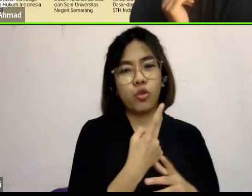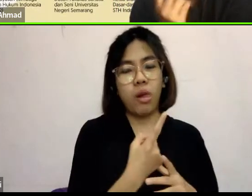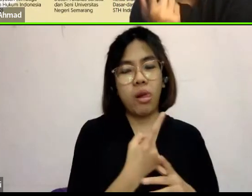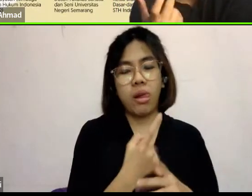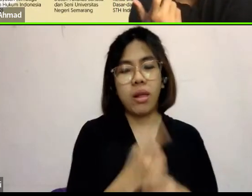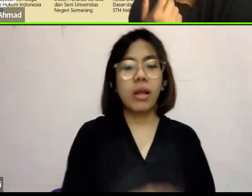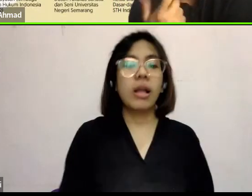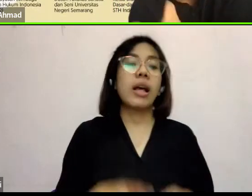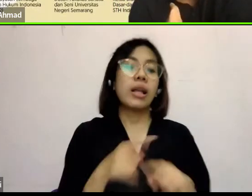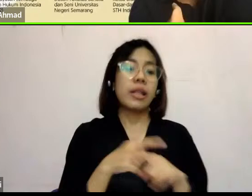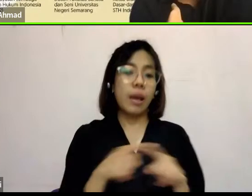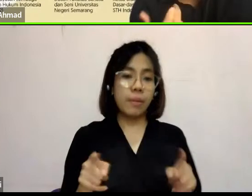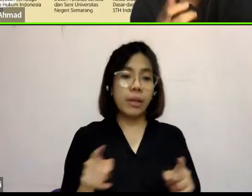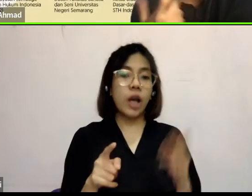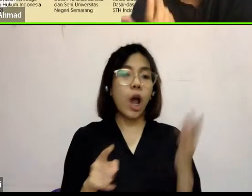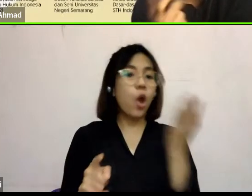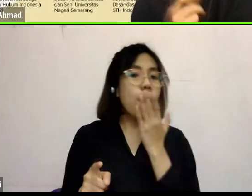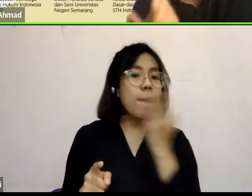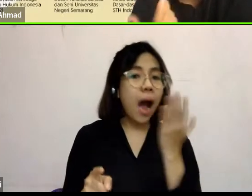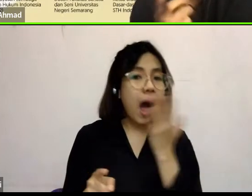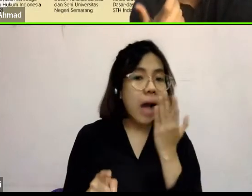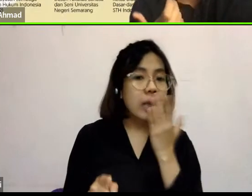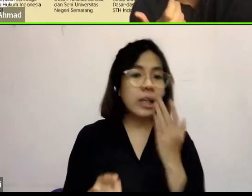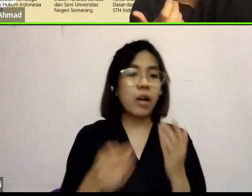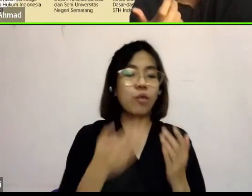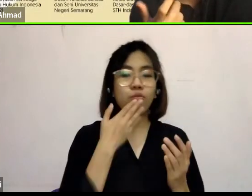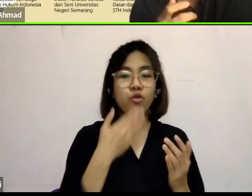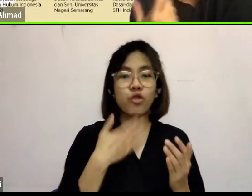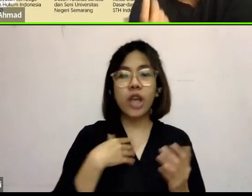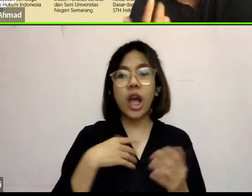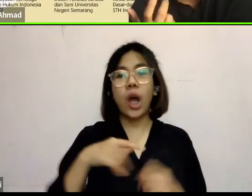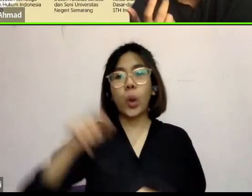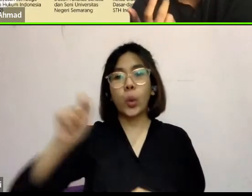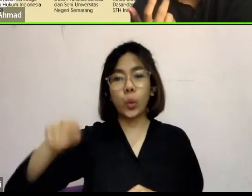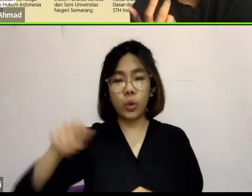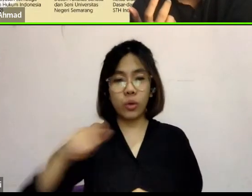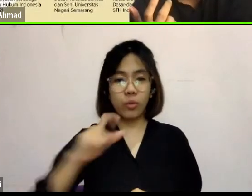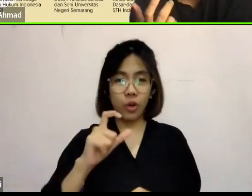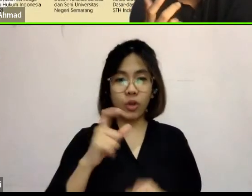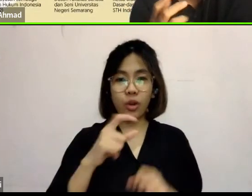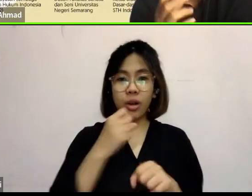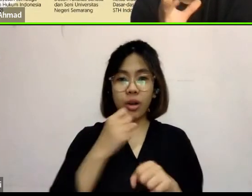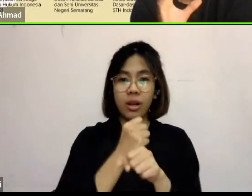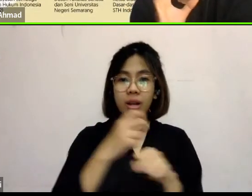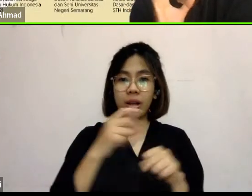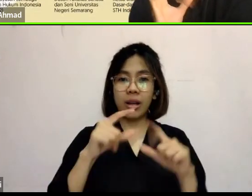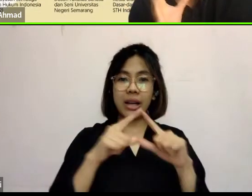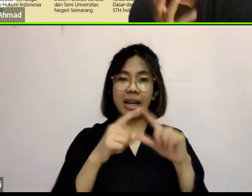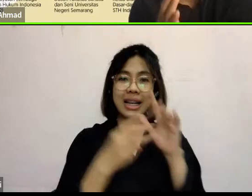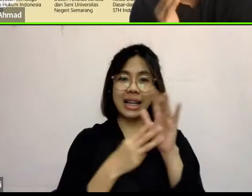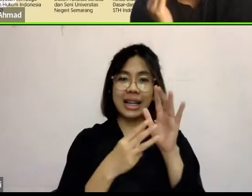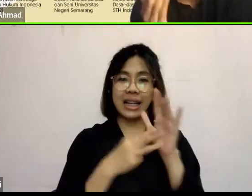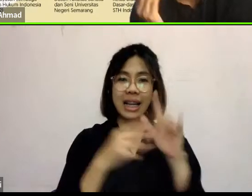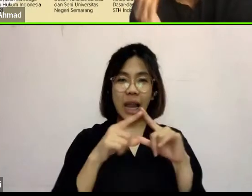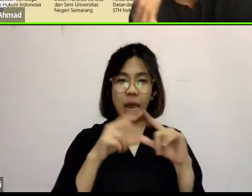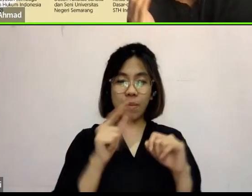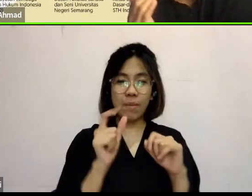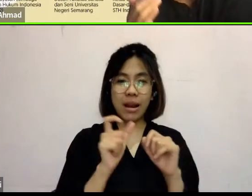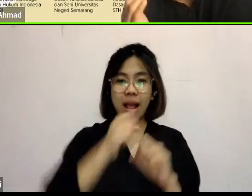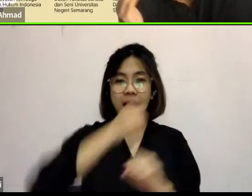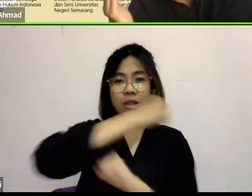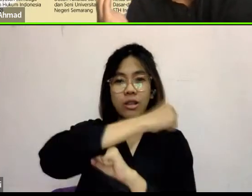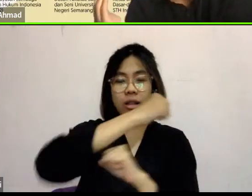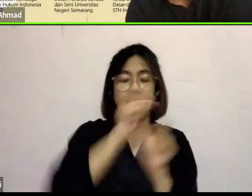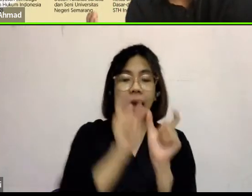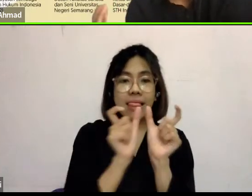dalam bahasa ada Hai drummer itu kan sebenarnya tata tata bahasa gitu Jadi bagaimana hukum-hukum